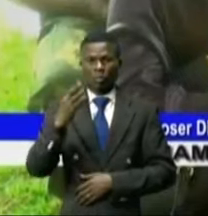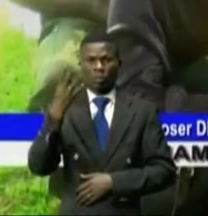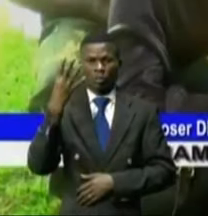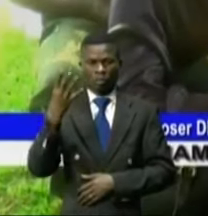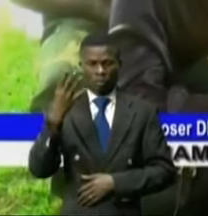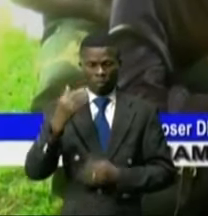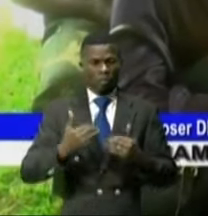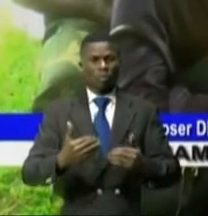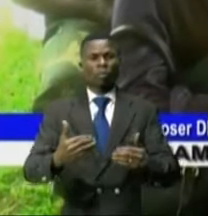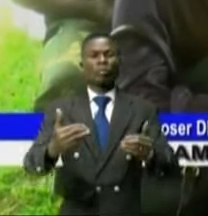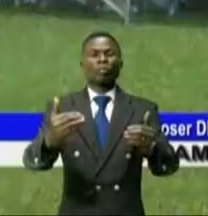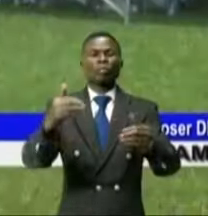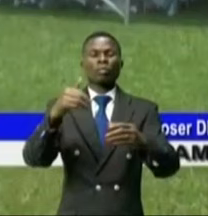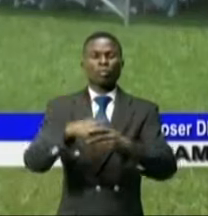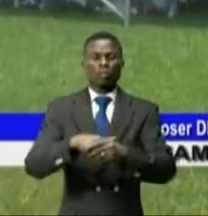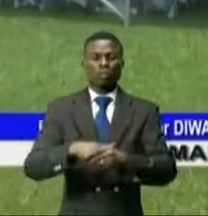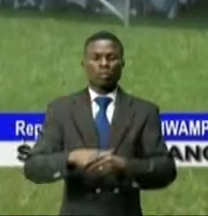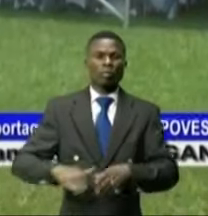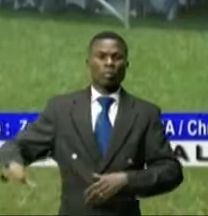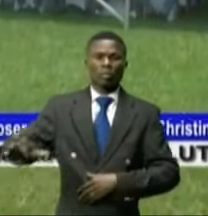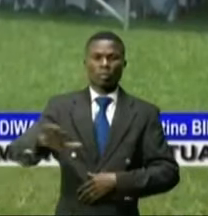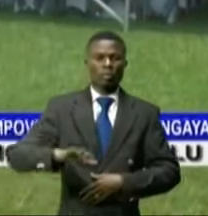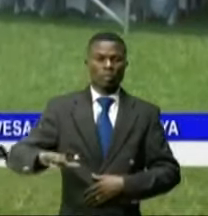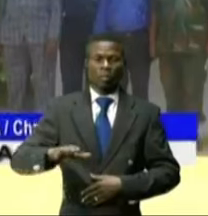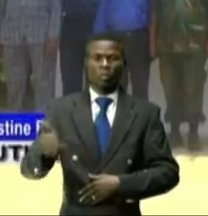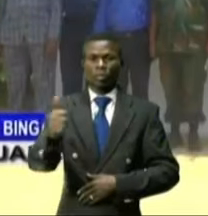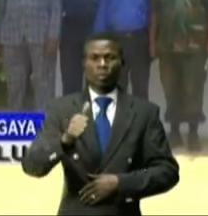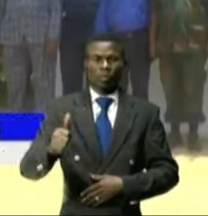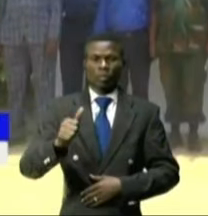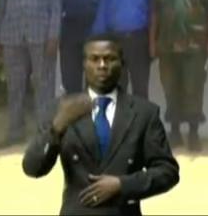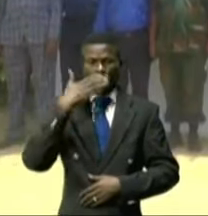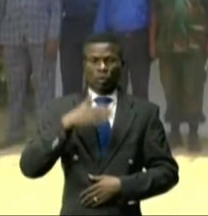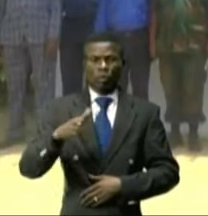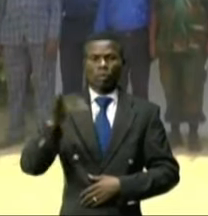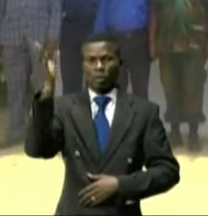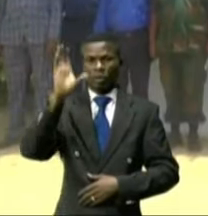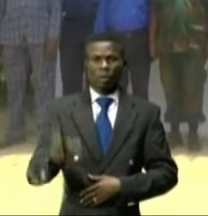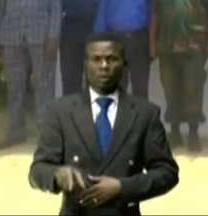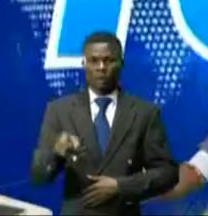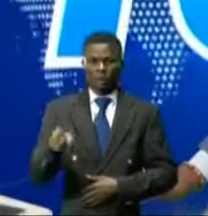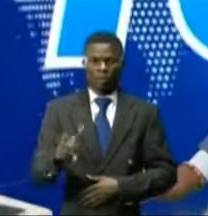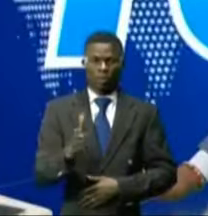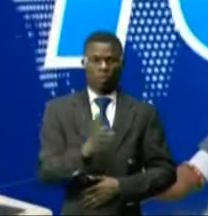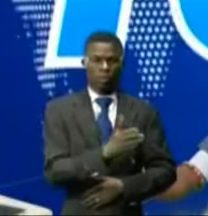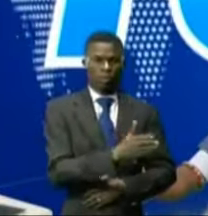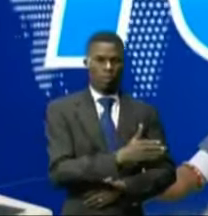s'étendra ensuite à travers toutes les 31 zones de santé du Congo central.